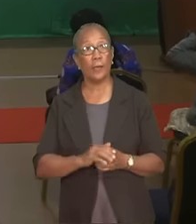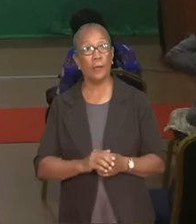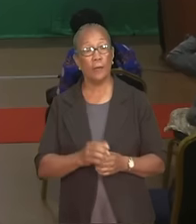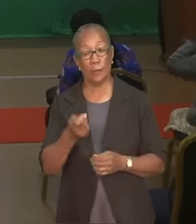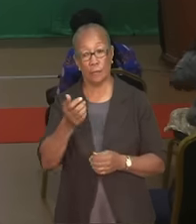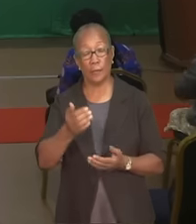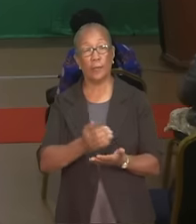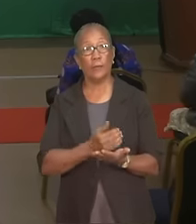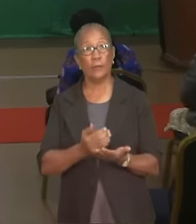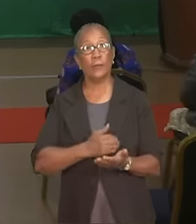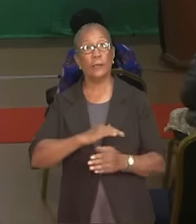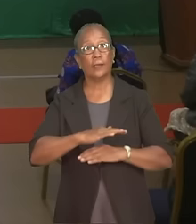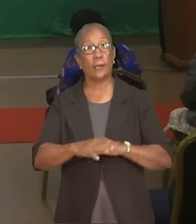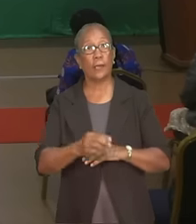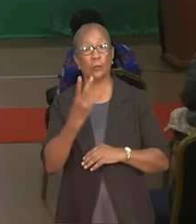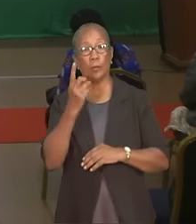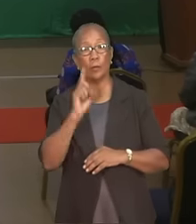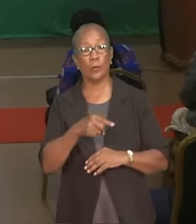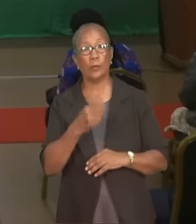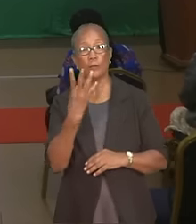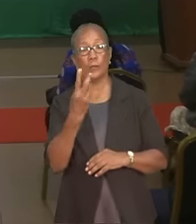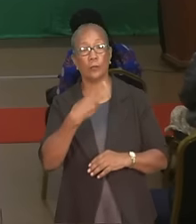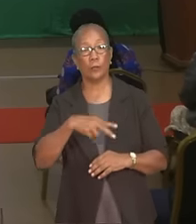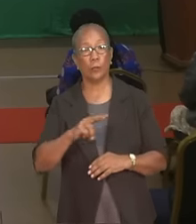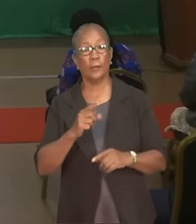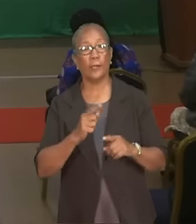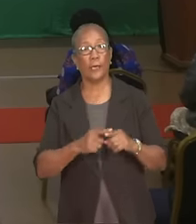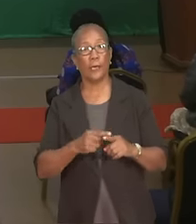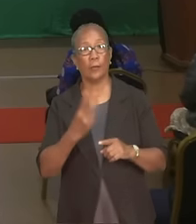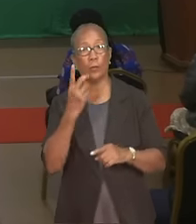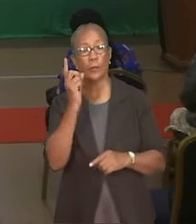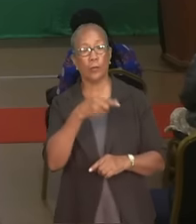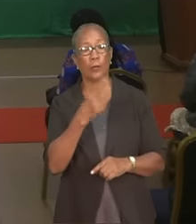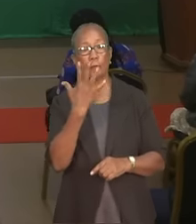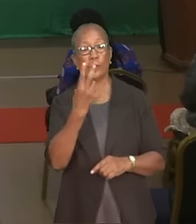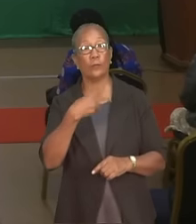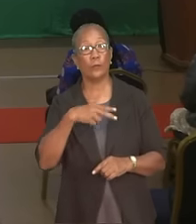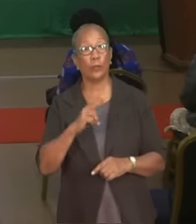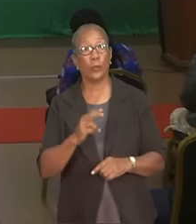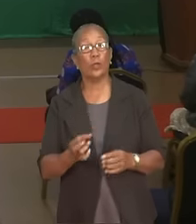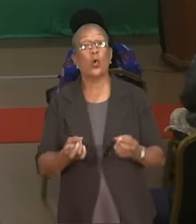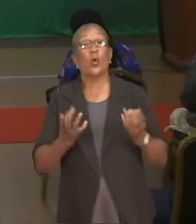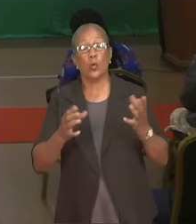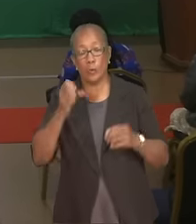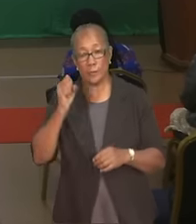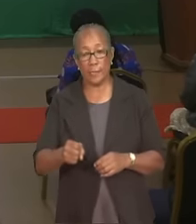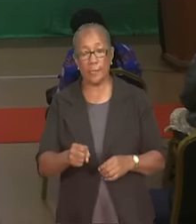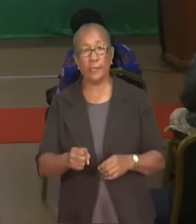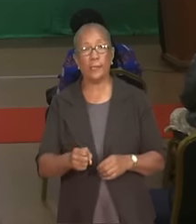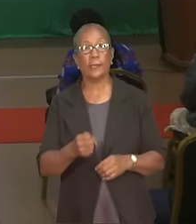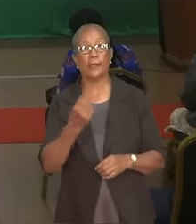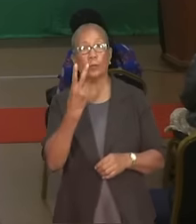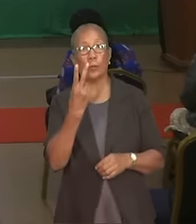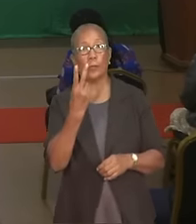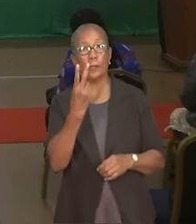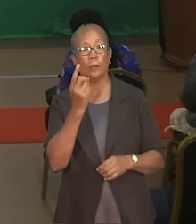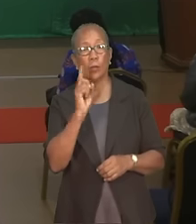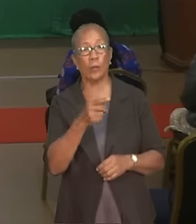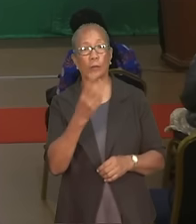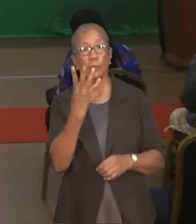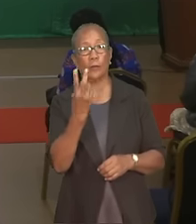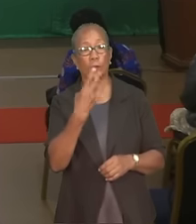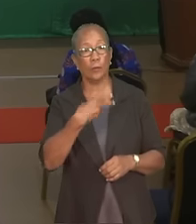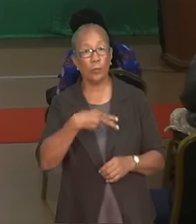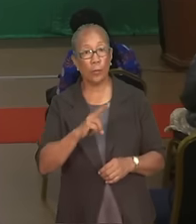land in 2024 en 2025? Hoe zeker is dat er in 2024 gestart zal worden met